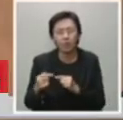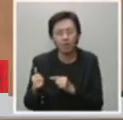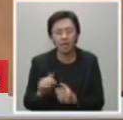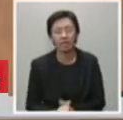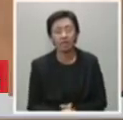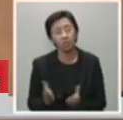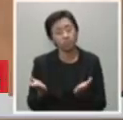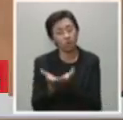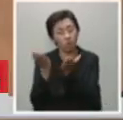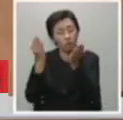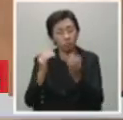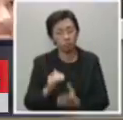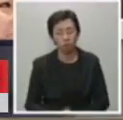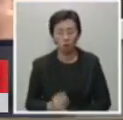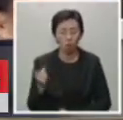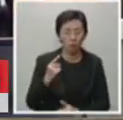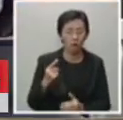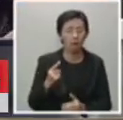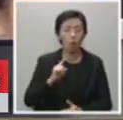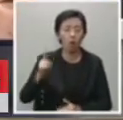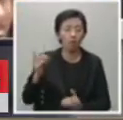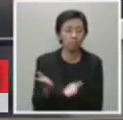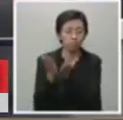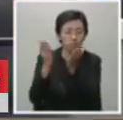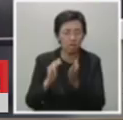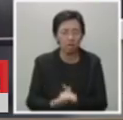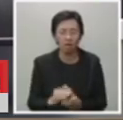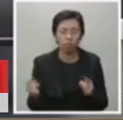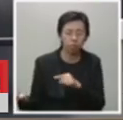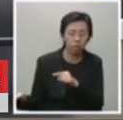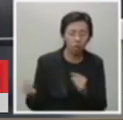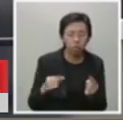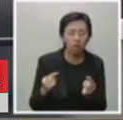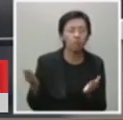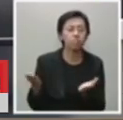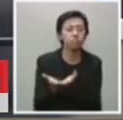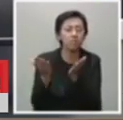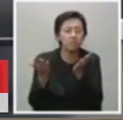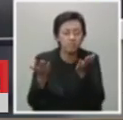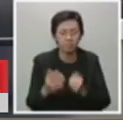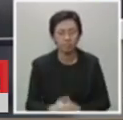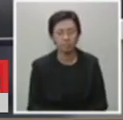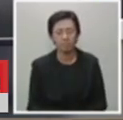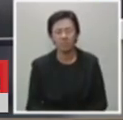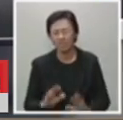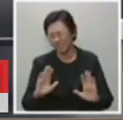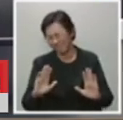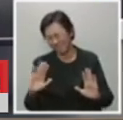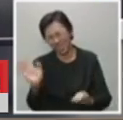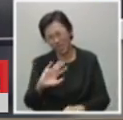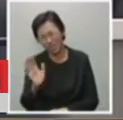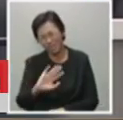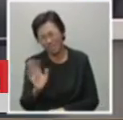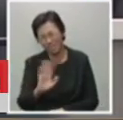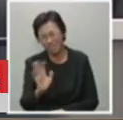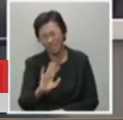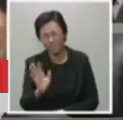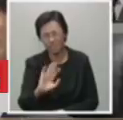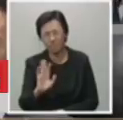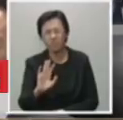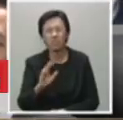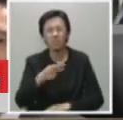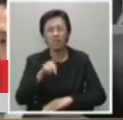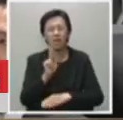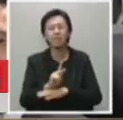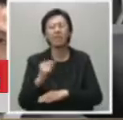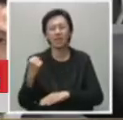จ้ากัน มันเป็นการย้อนมันเป็นการย้อนกันไปย้อนกันมาท่านจุลพันธ์ไม่ต้องนั่นแหละครับผมให้ประธ